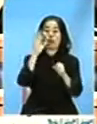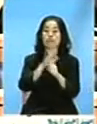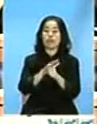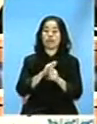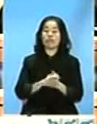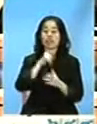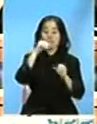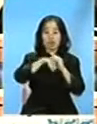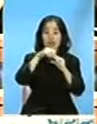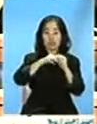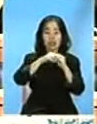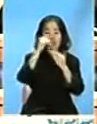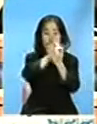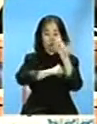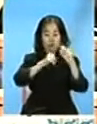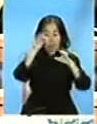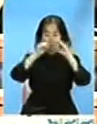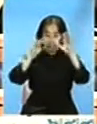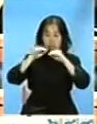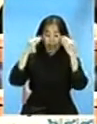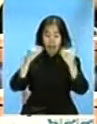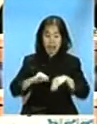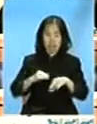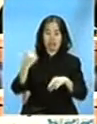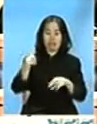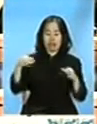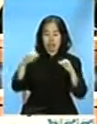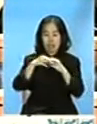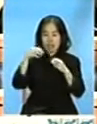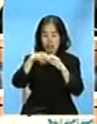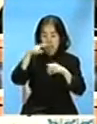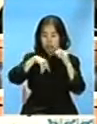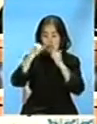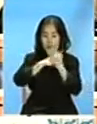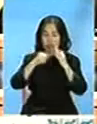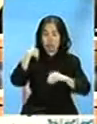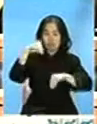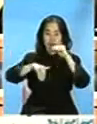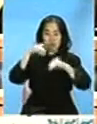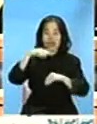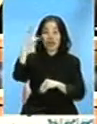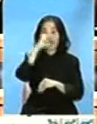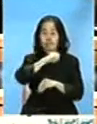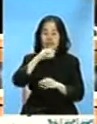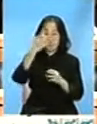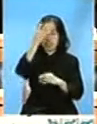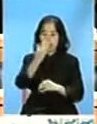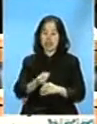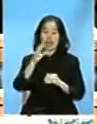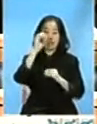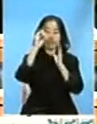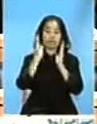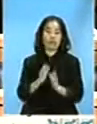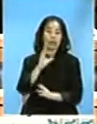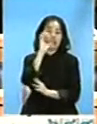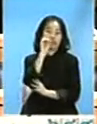อันนี้ก็จะเป็นประโยชน์นะครับผมไม่ได้รังเกียจนะครับว่าในเรื่องระบอบประชาธิปไตยเนี่ยจะต้องมีการยึดโย